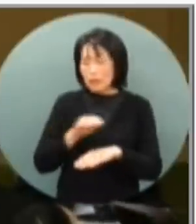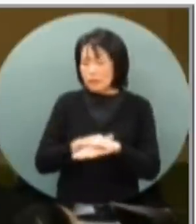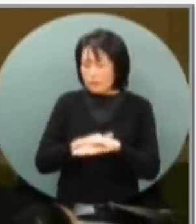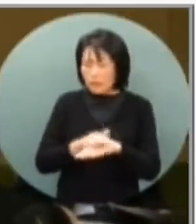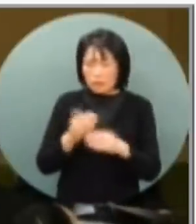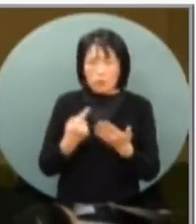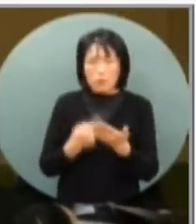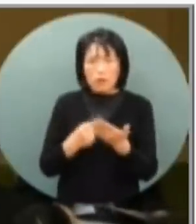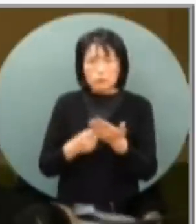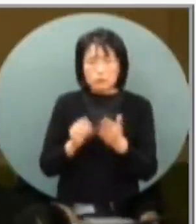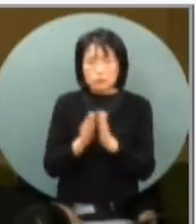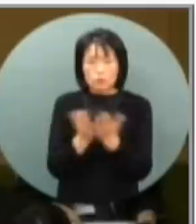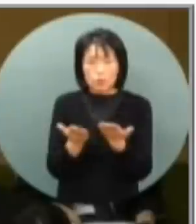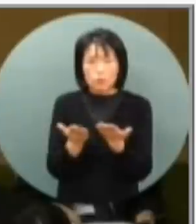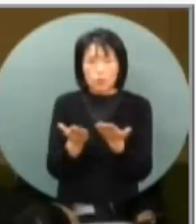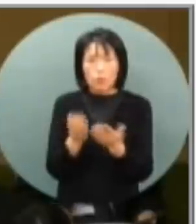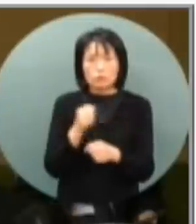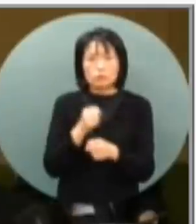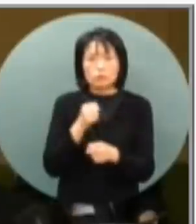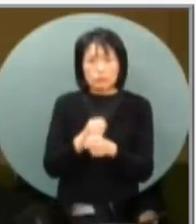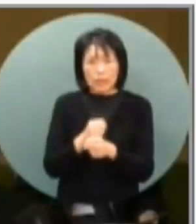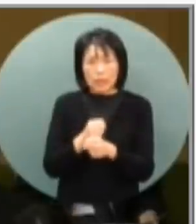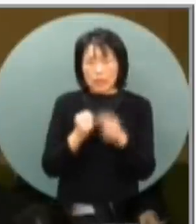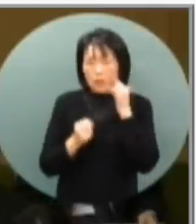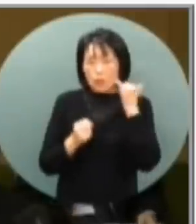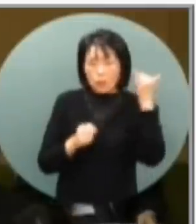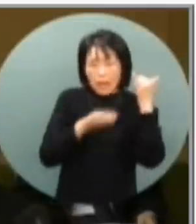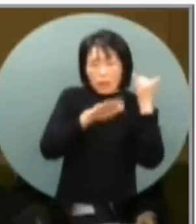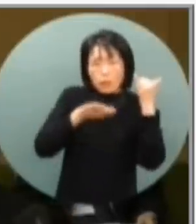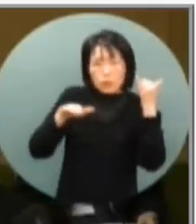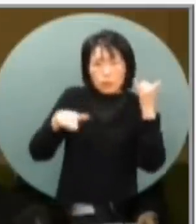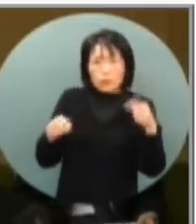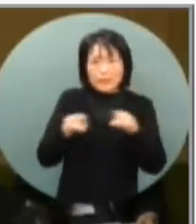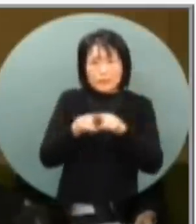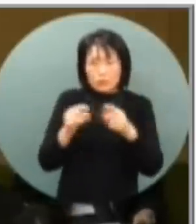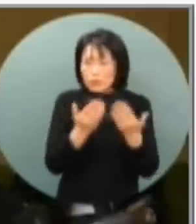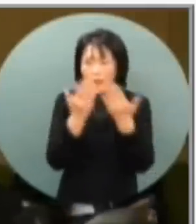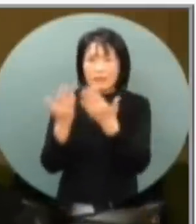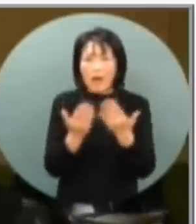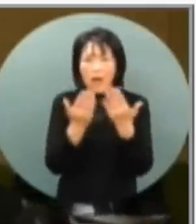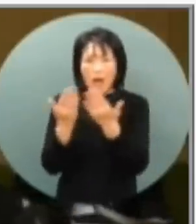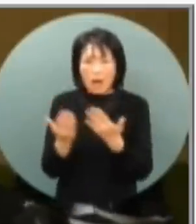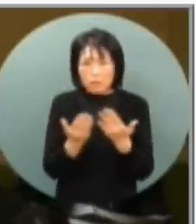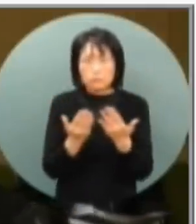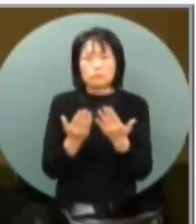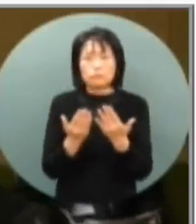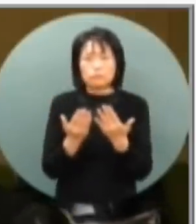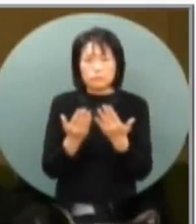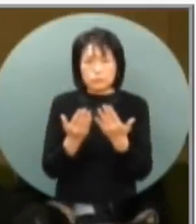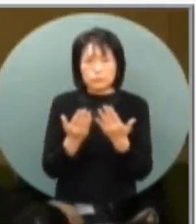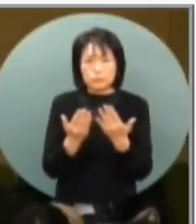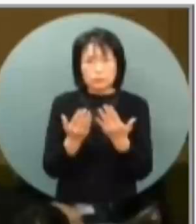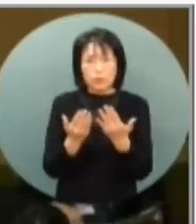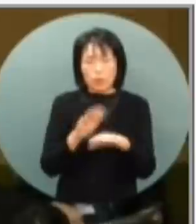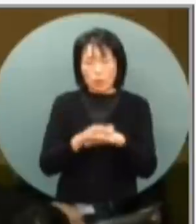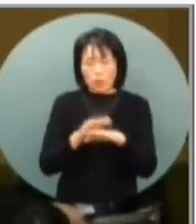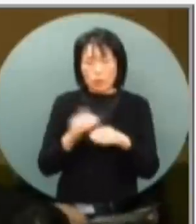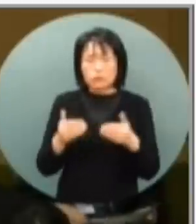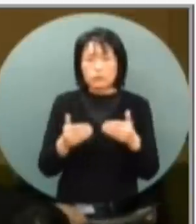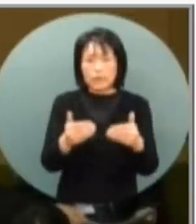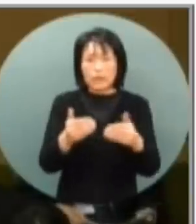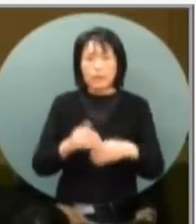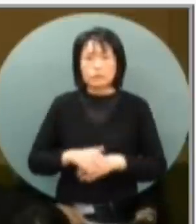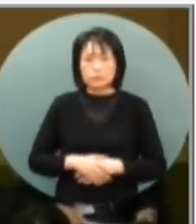などを作って、これは親子でですね学んだりというようなことを今進めておるわけでございます